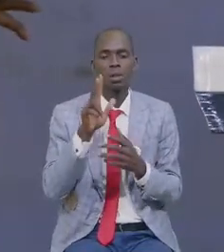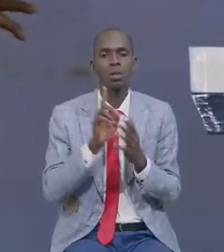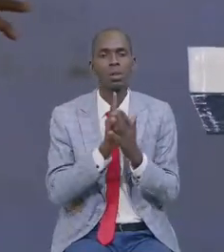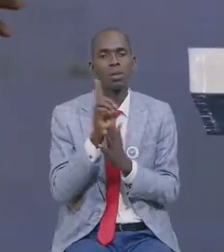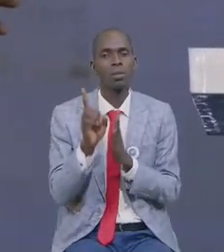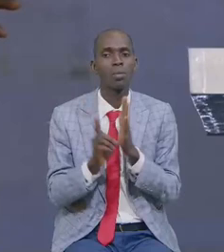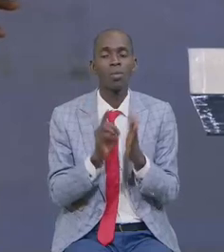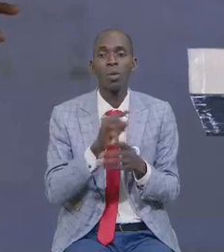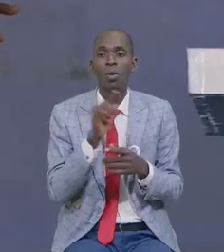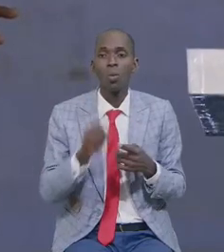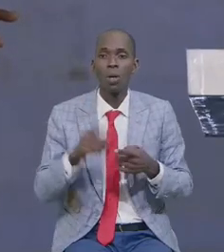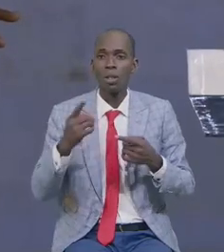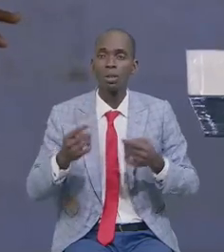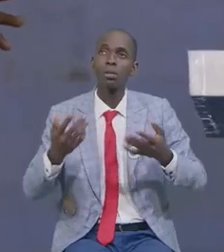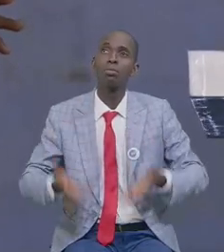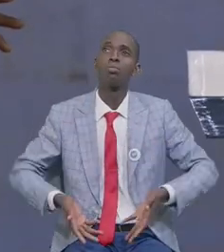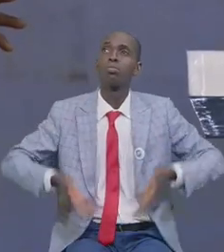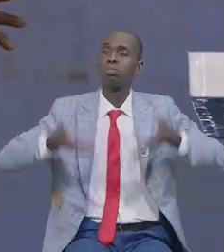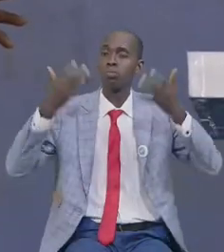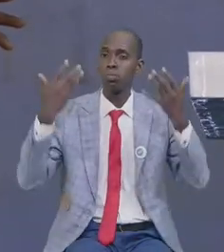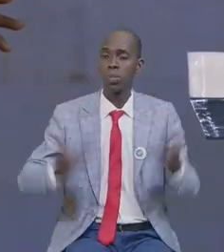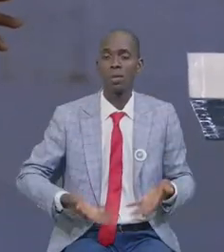le fardeau va être plus lourd,